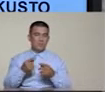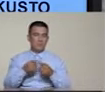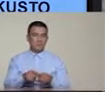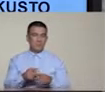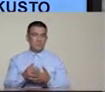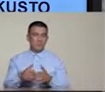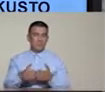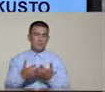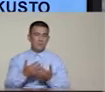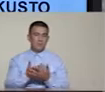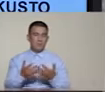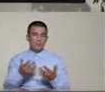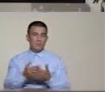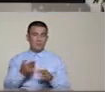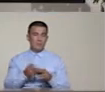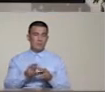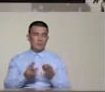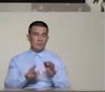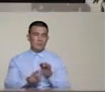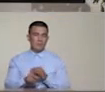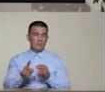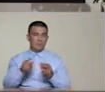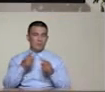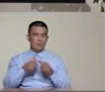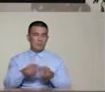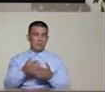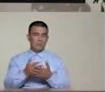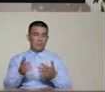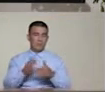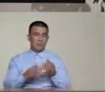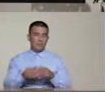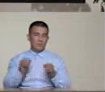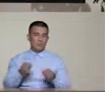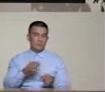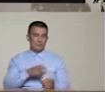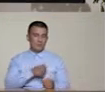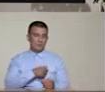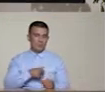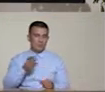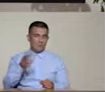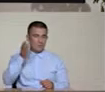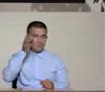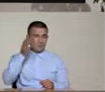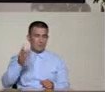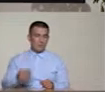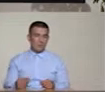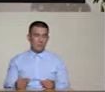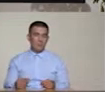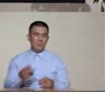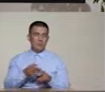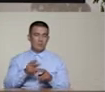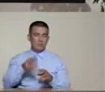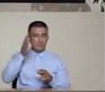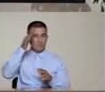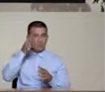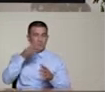bir yangi bir texnikani yaratish qobiliyati ham bo'lganligi uchun akvalangni dastlab